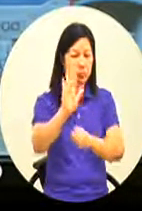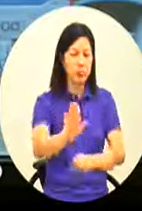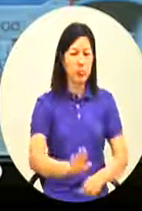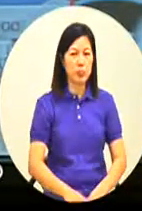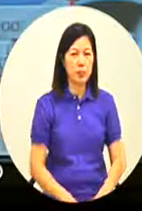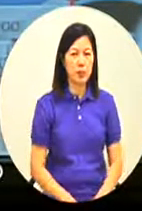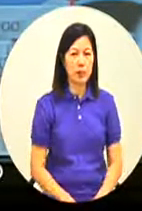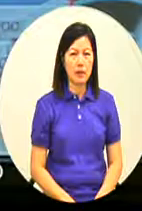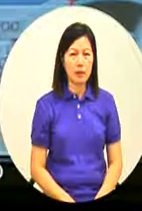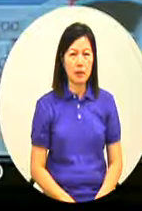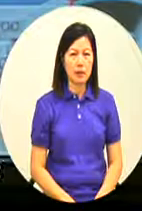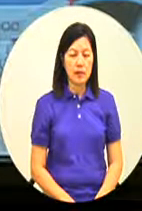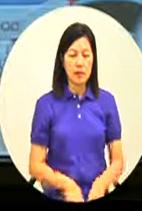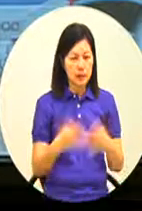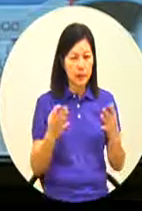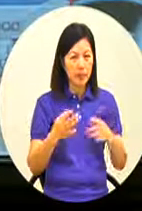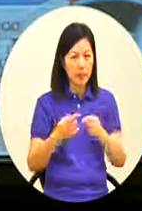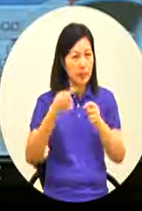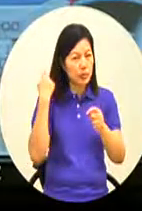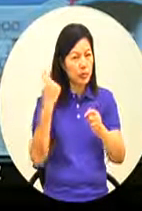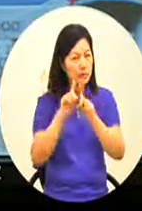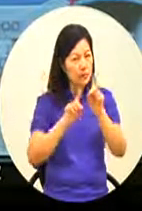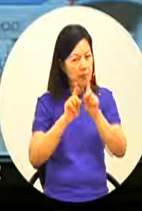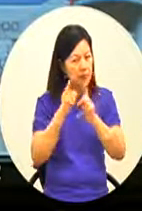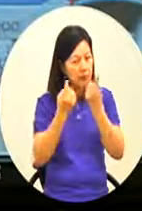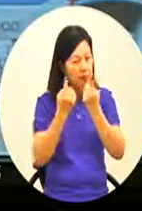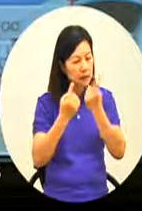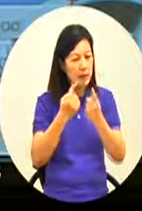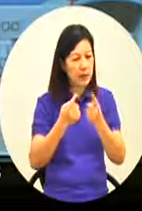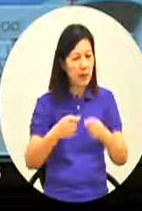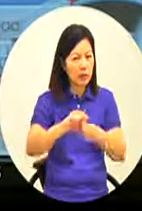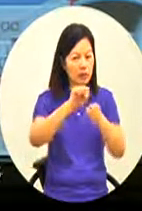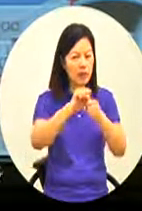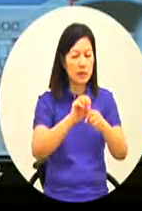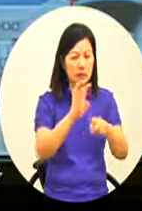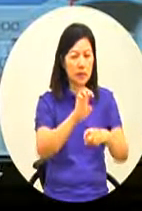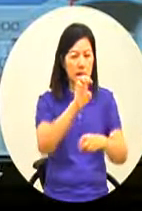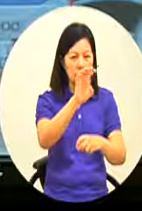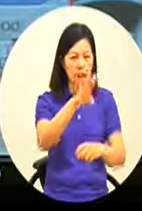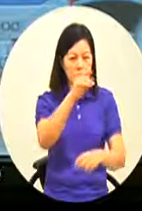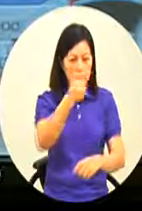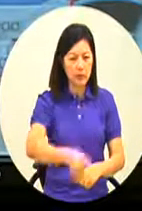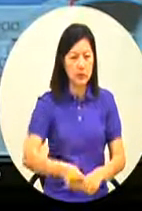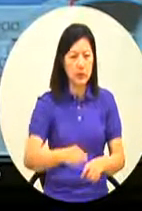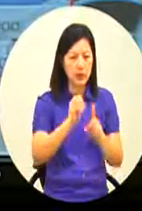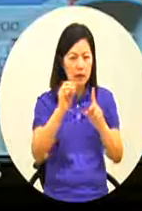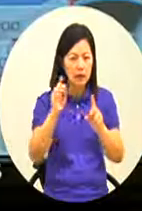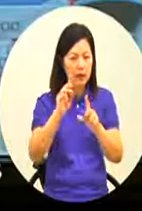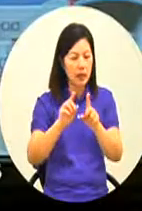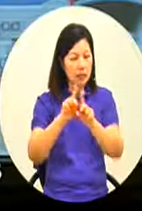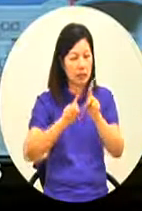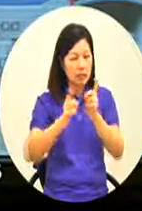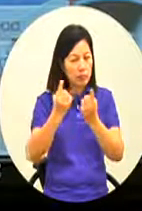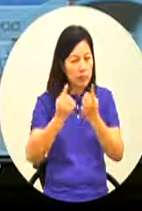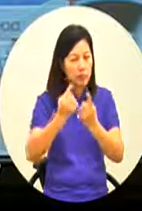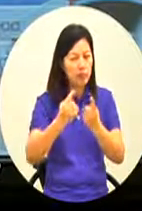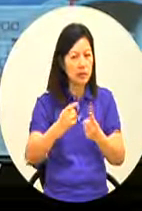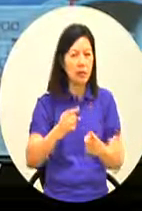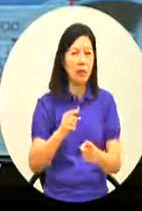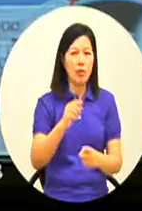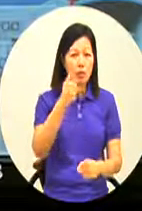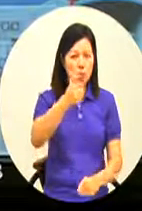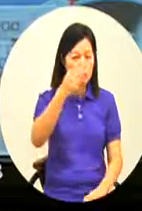差不多跟去年比啦，都加44亿。如果跟100年比啊，差不多加到53亿，就多